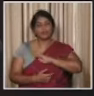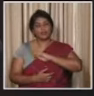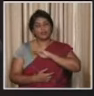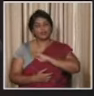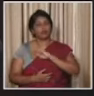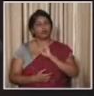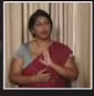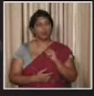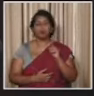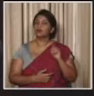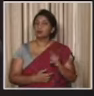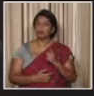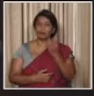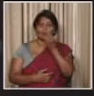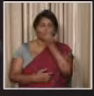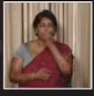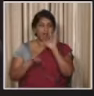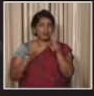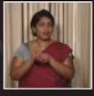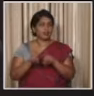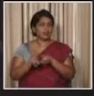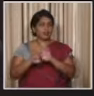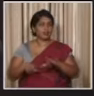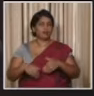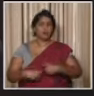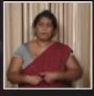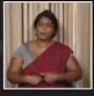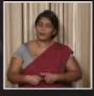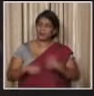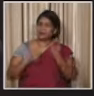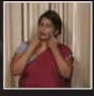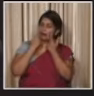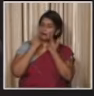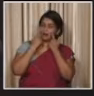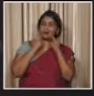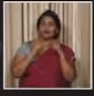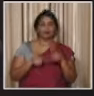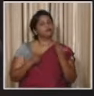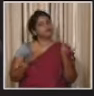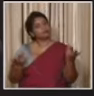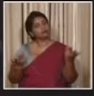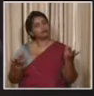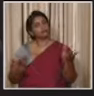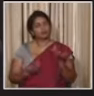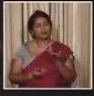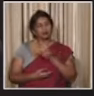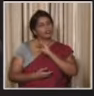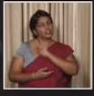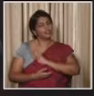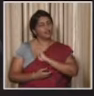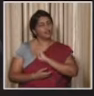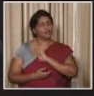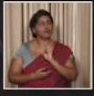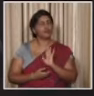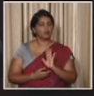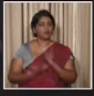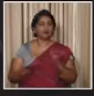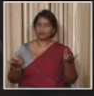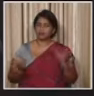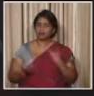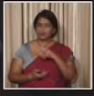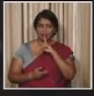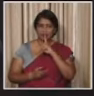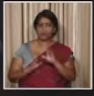ඕනේ. මල් වගේ දරුවන් සාගින්නේ අඬනකොට ඒවා උහුලා ගන්න පුරුදු වෙන්න ඕනේ. ඉතින් මම අහනවා